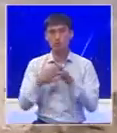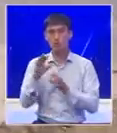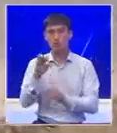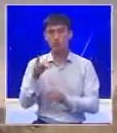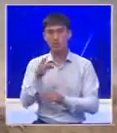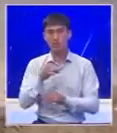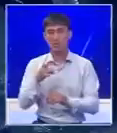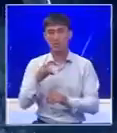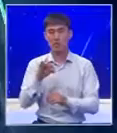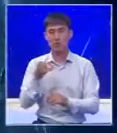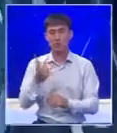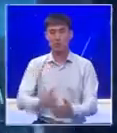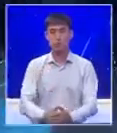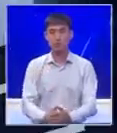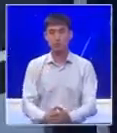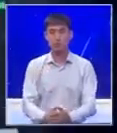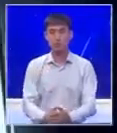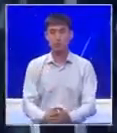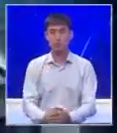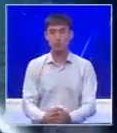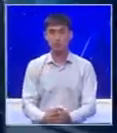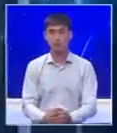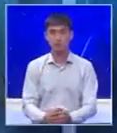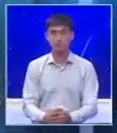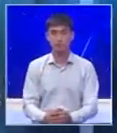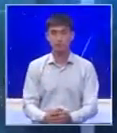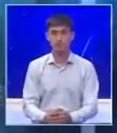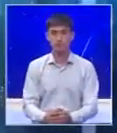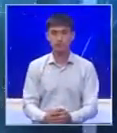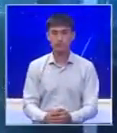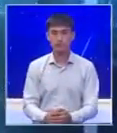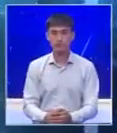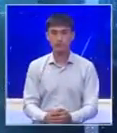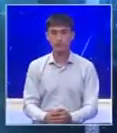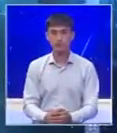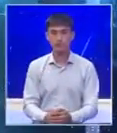области жетысу гульмира тимергалиева надир хамзин телеканал жетысу